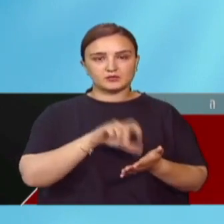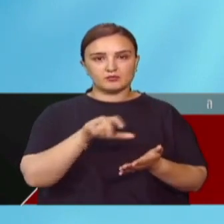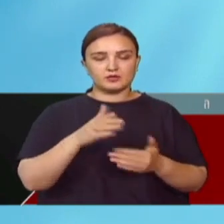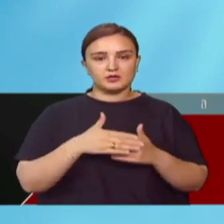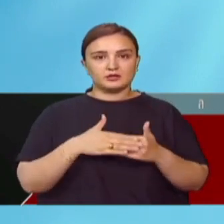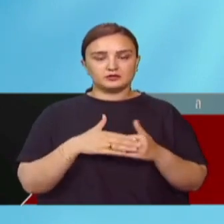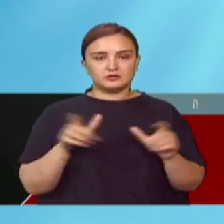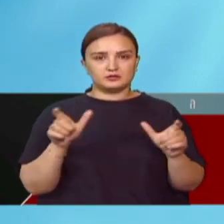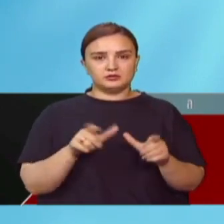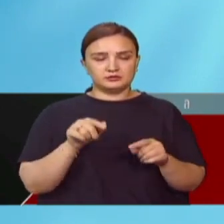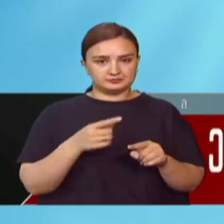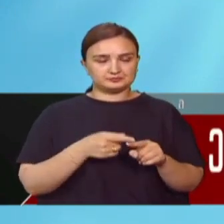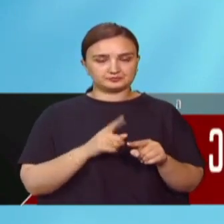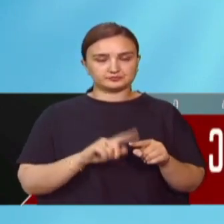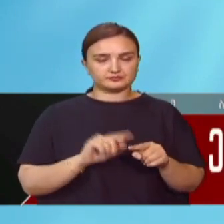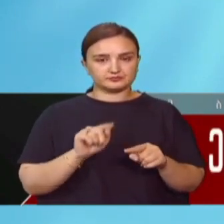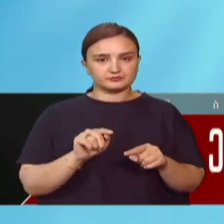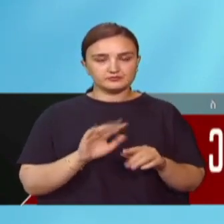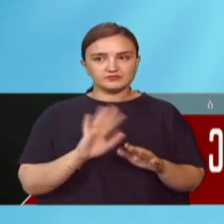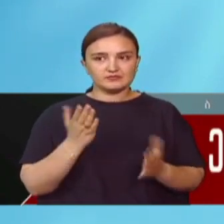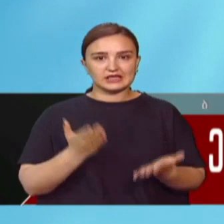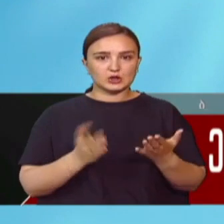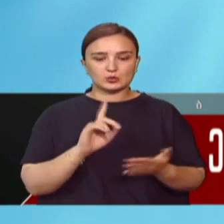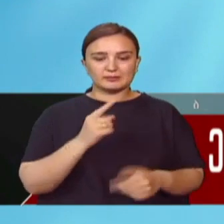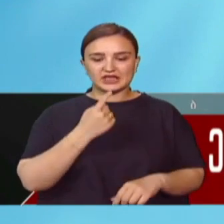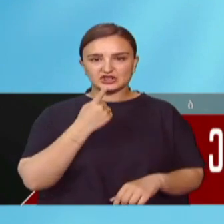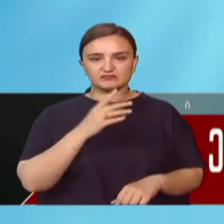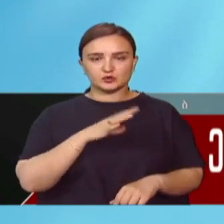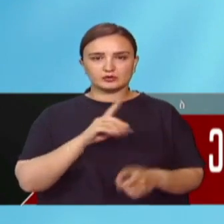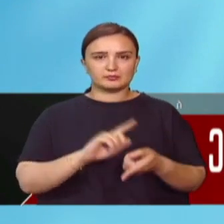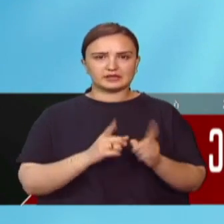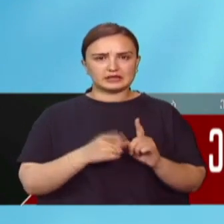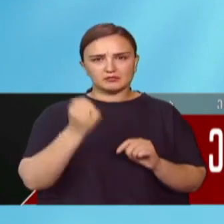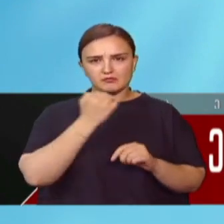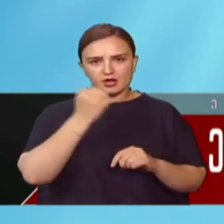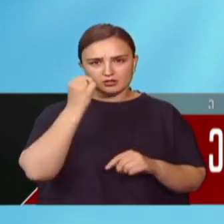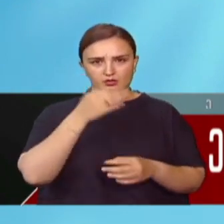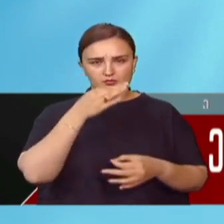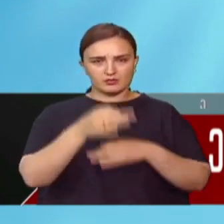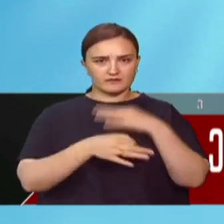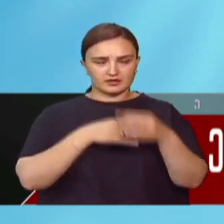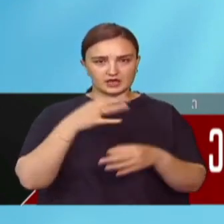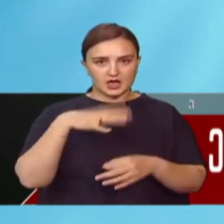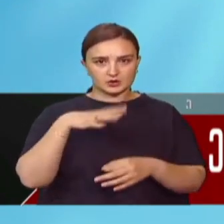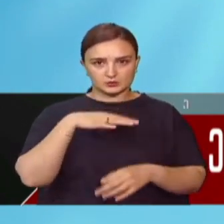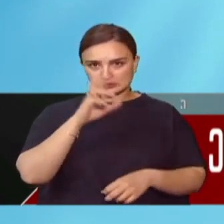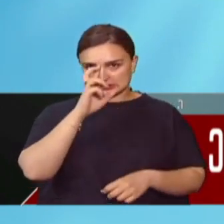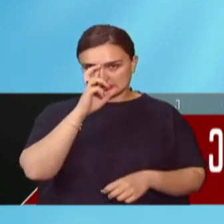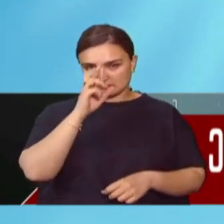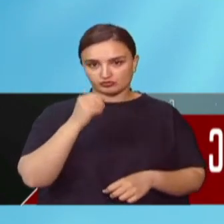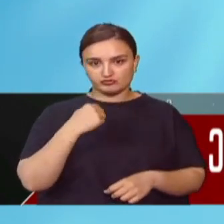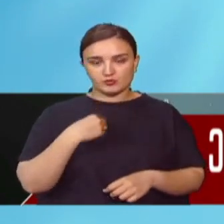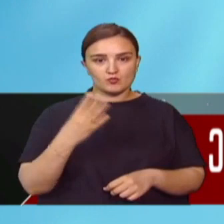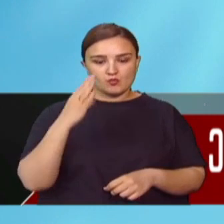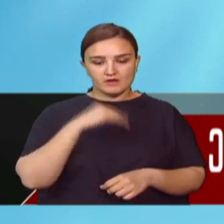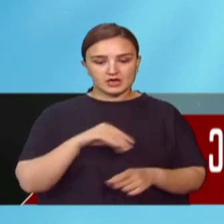ეს მისია იყო აქ ჩამოსული და არათუ რაიმე ეჭვი ჰქონდა. მათ მადლობები უხადეს ქართულ სახელმწიფოს, რომ ჩვენ მოახერხეთ